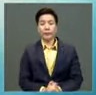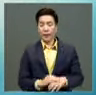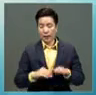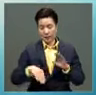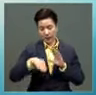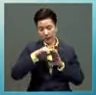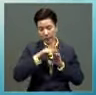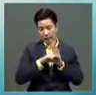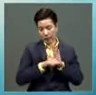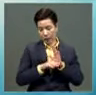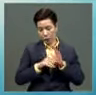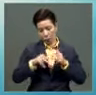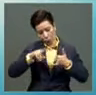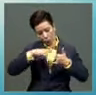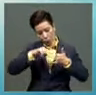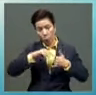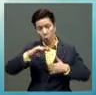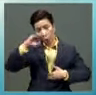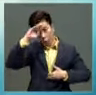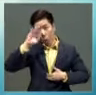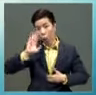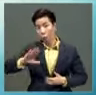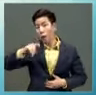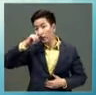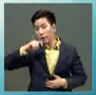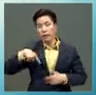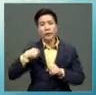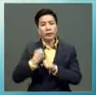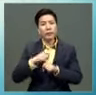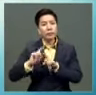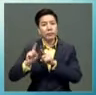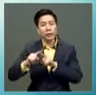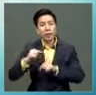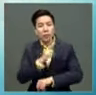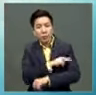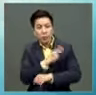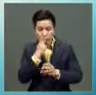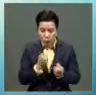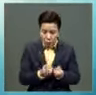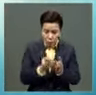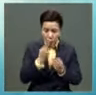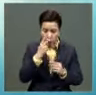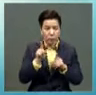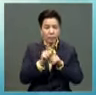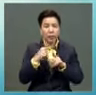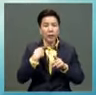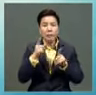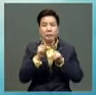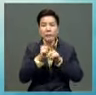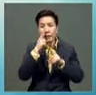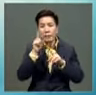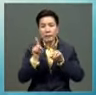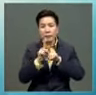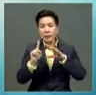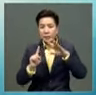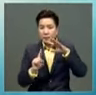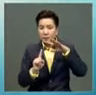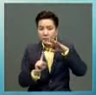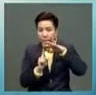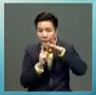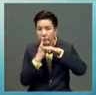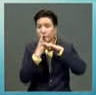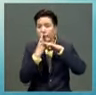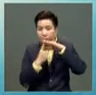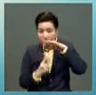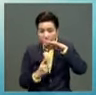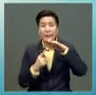ตอนการตรวจทางมาตรฐานการควบคุมโรคด้วยการแพทย์ส่งตรวจนาโซฟาริงเจียลสวอปก็คือการล้วงเข้าไป